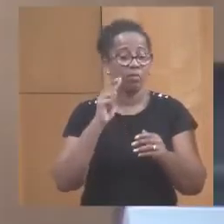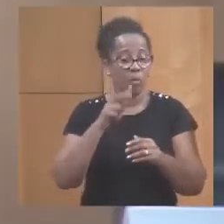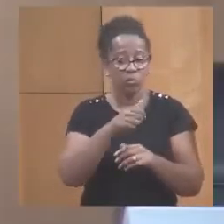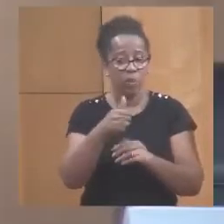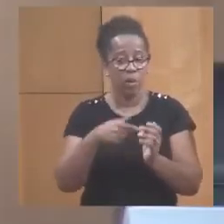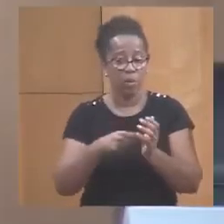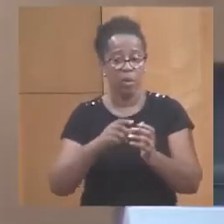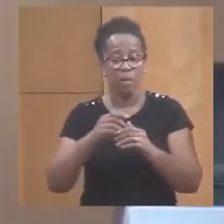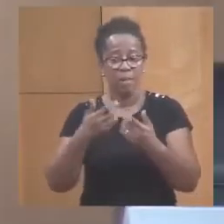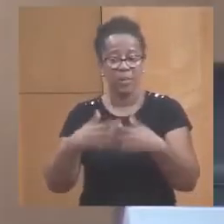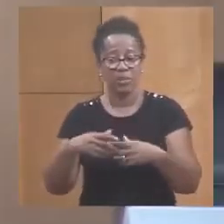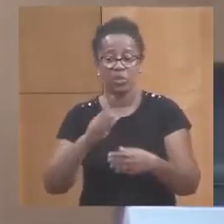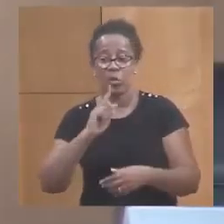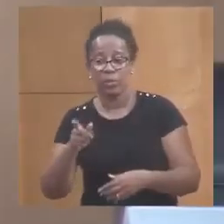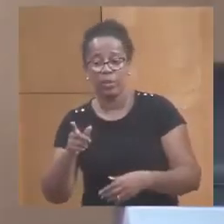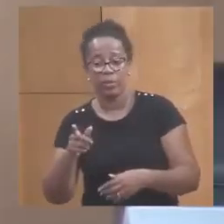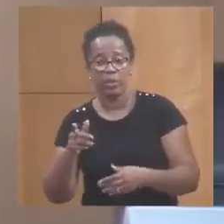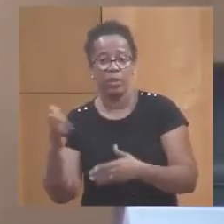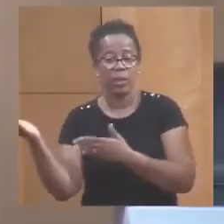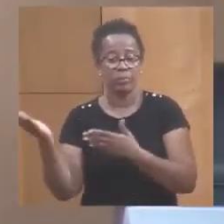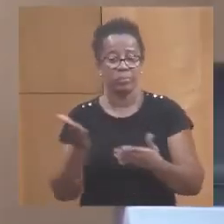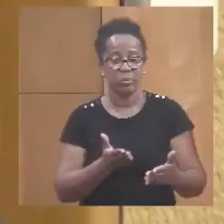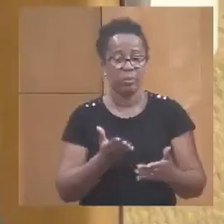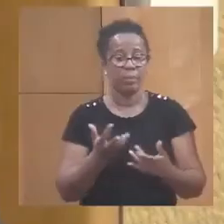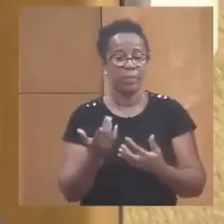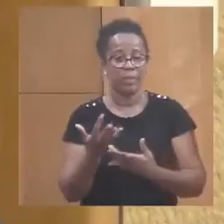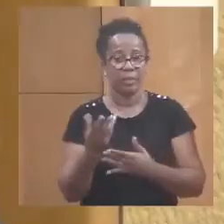machines et elles sont arrivées en Martinique, on ne les fabrique pas en Martinique.